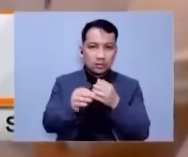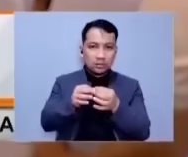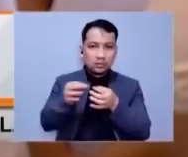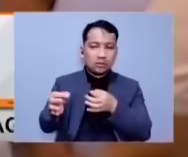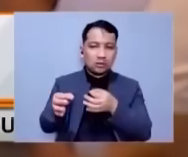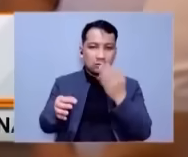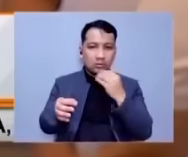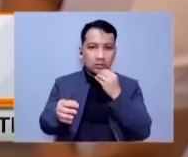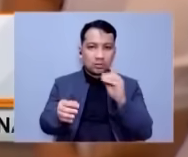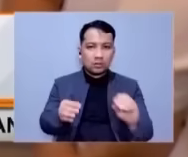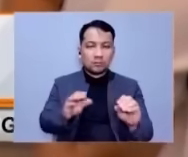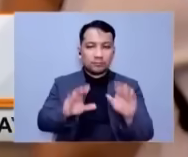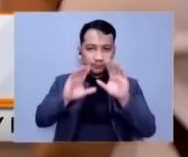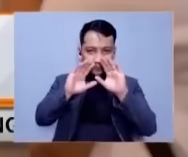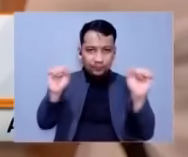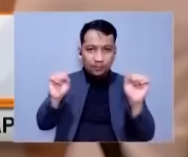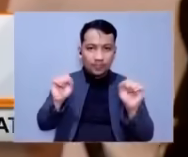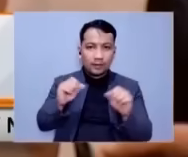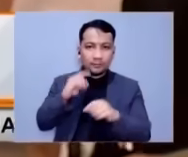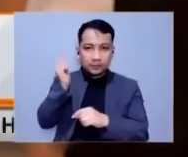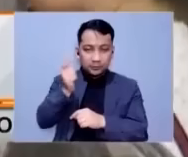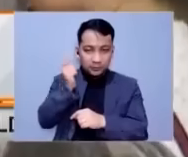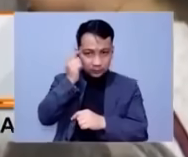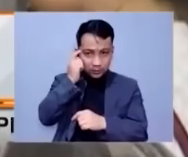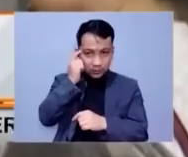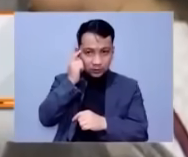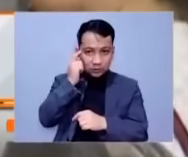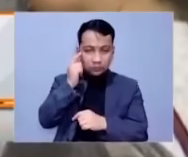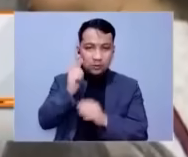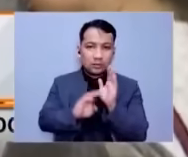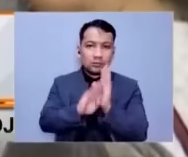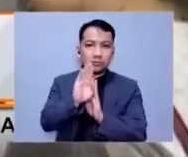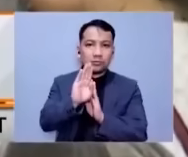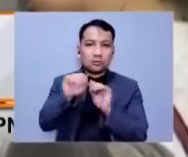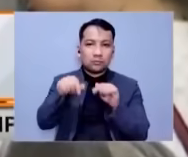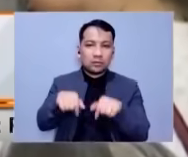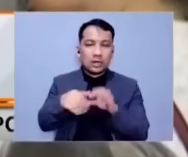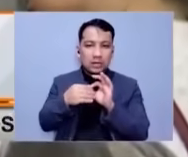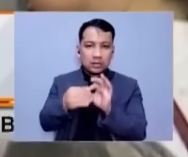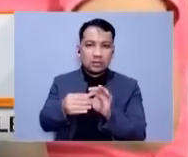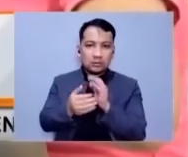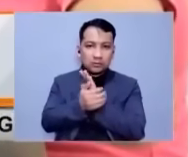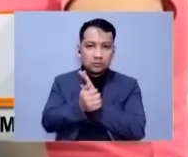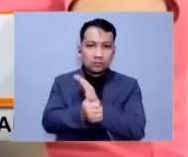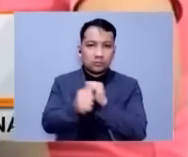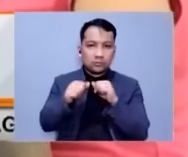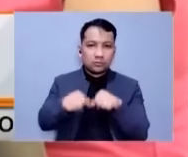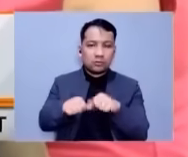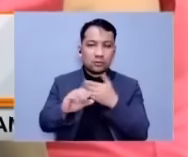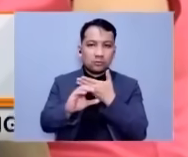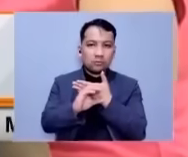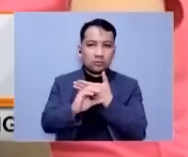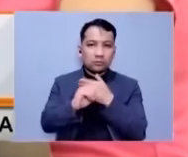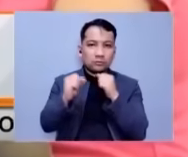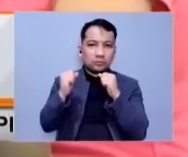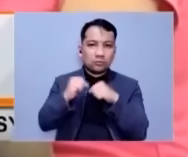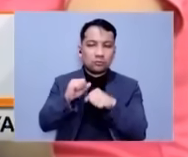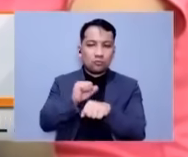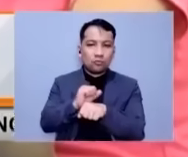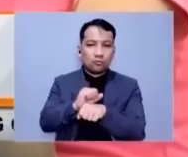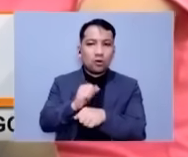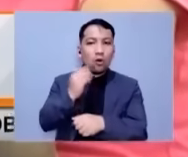Inatasan din ng Pangulo ang mga ahensya ng gobyerno na i-develop ang kasanayan at kakayahan ng mga contractual workers. Layon daw